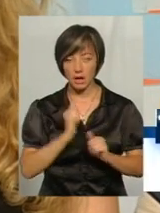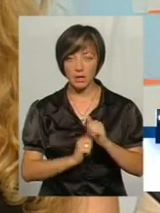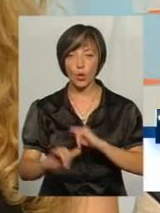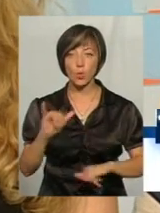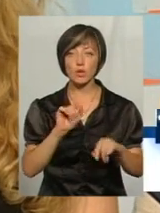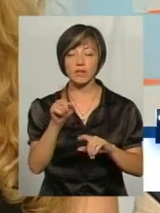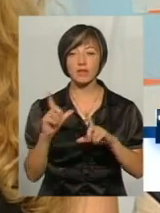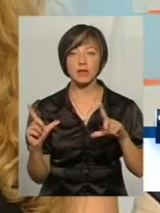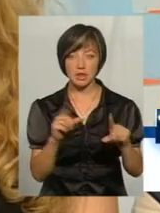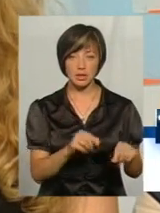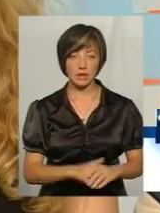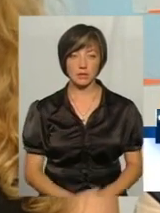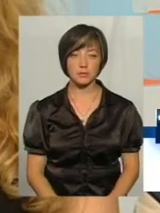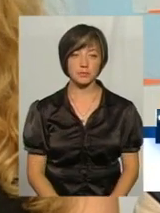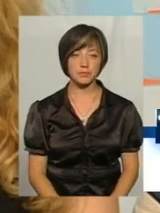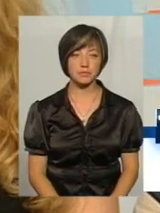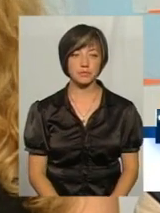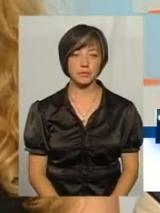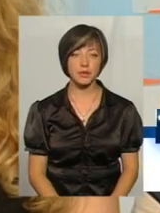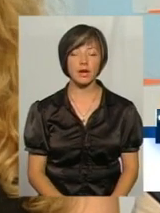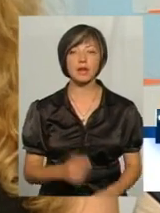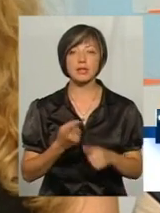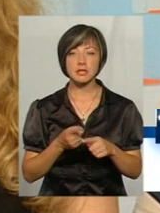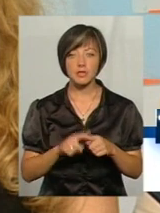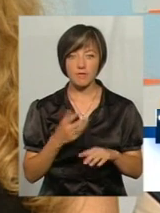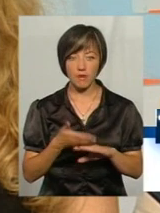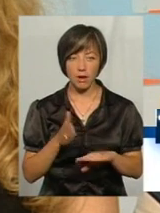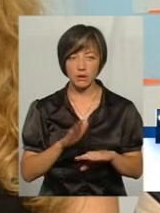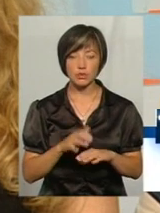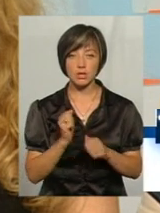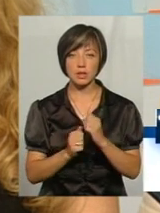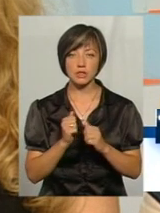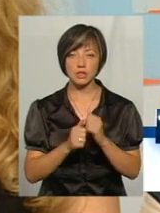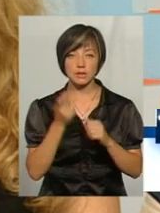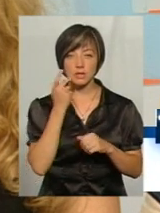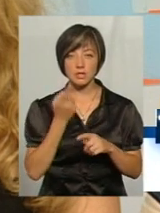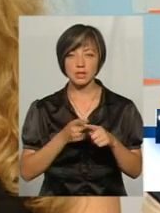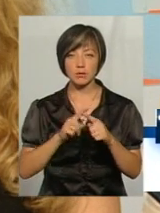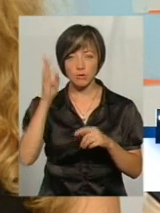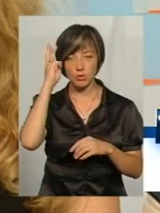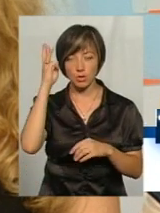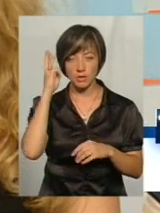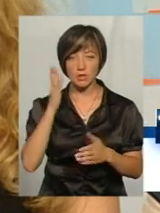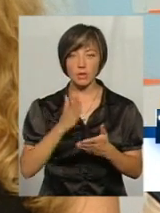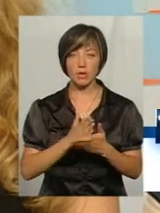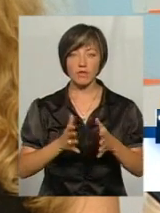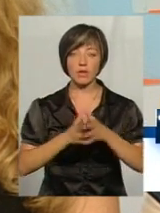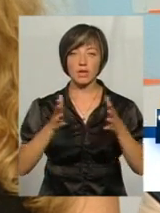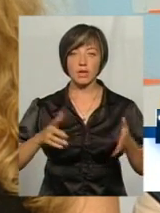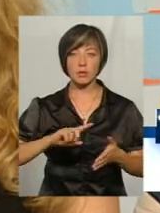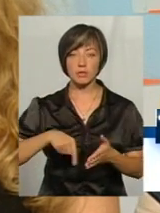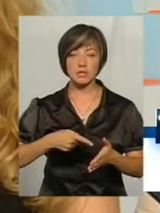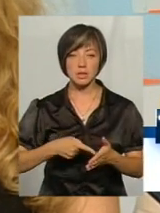куди ви збираєтесь їхати. Це важко, звичайно, тому що частіше за все ці посольства, консульства знаходяться у великих